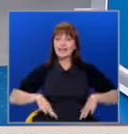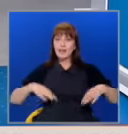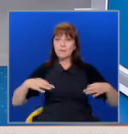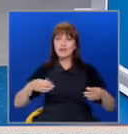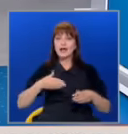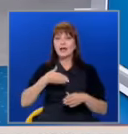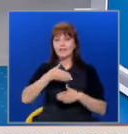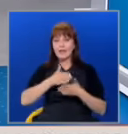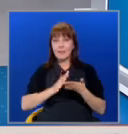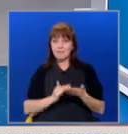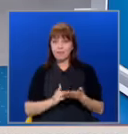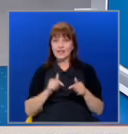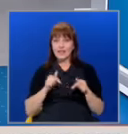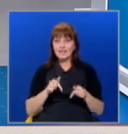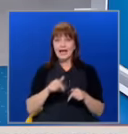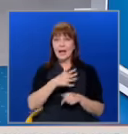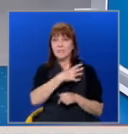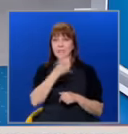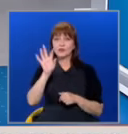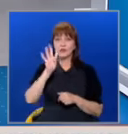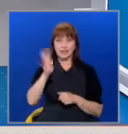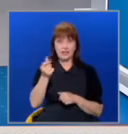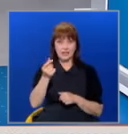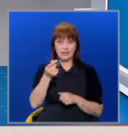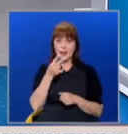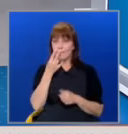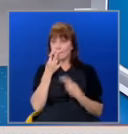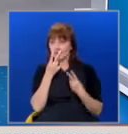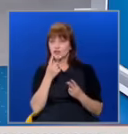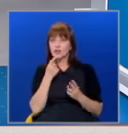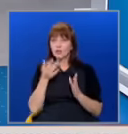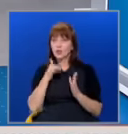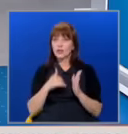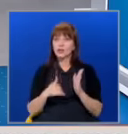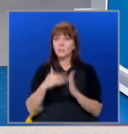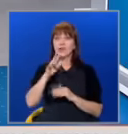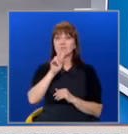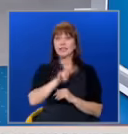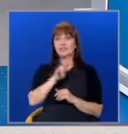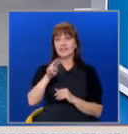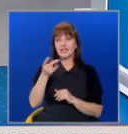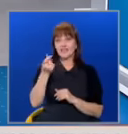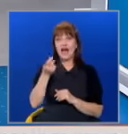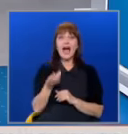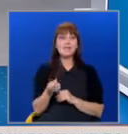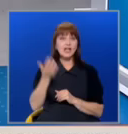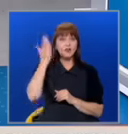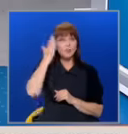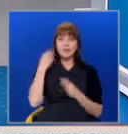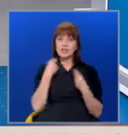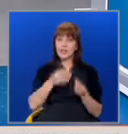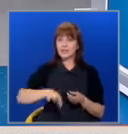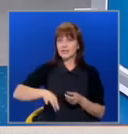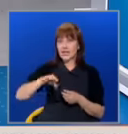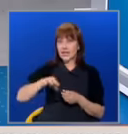наполовина. Сега тя е 504 лева. Предвижда се до година да нарасне с 22 лева, а финансовият министър даде заявка,